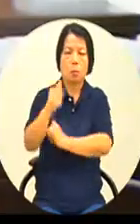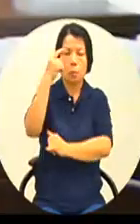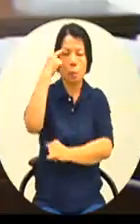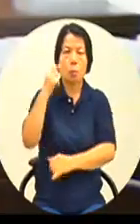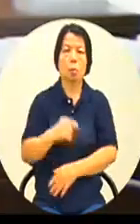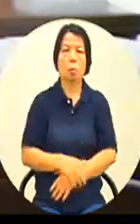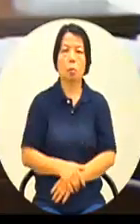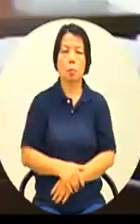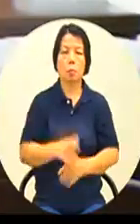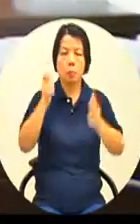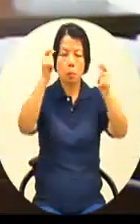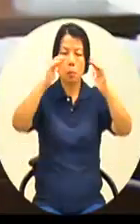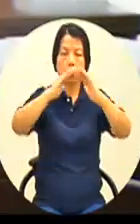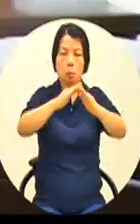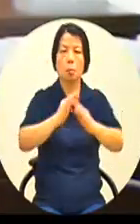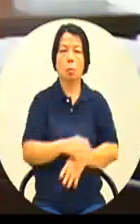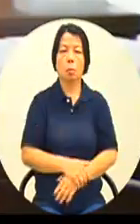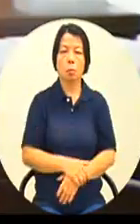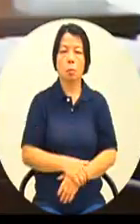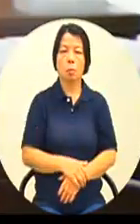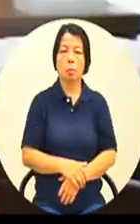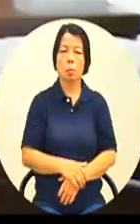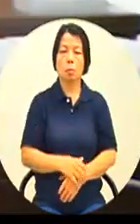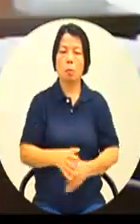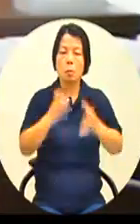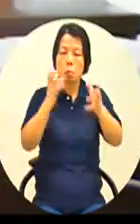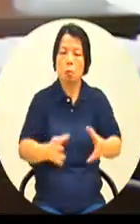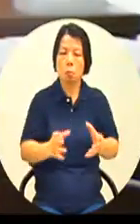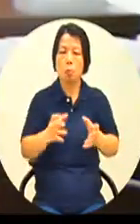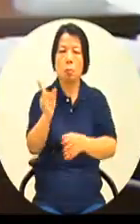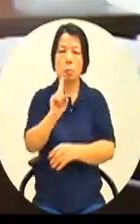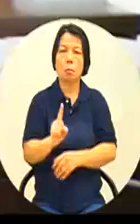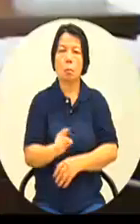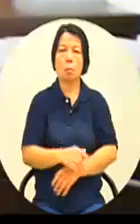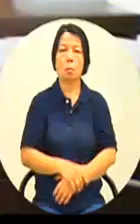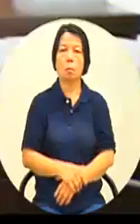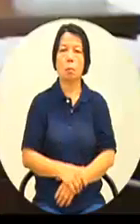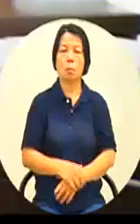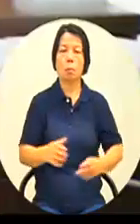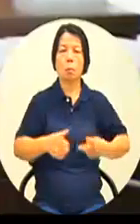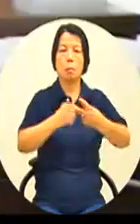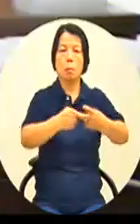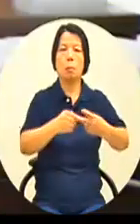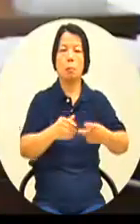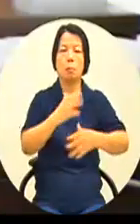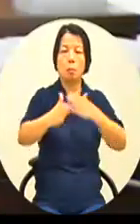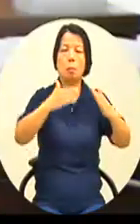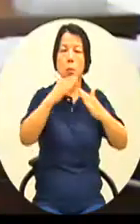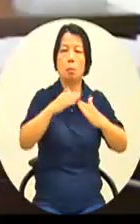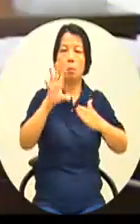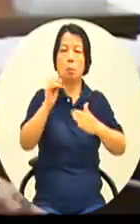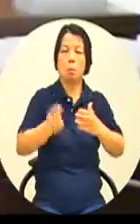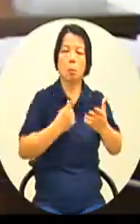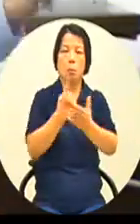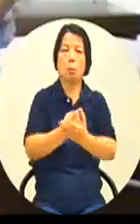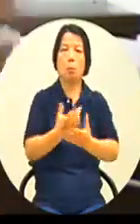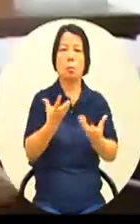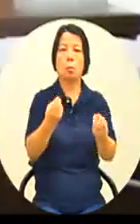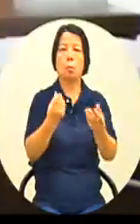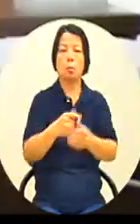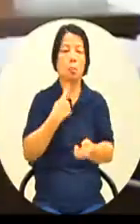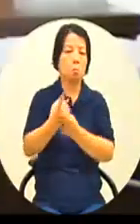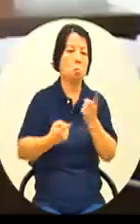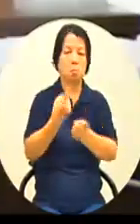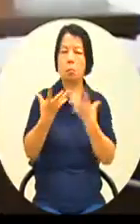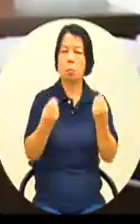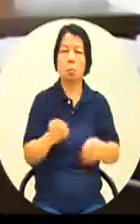听高雄市有什么盛典要在蛤蟆仙。好，第二，学校有没有参与？学校没有参